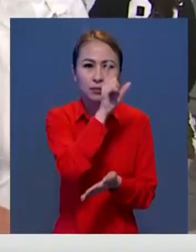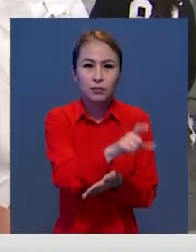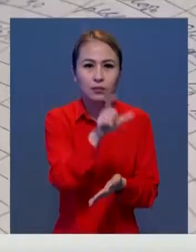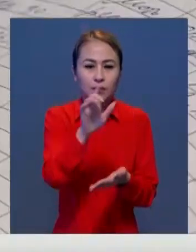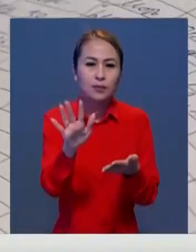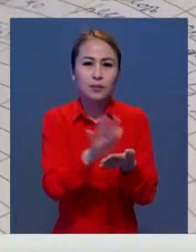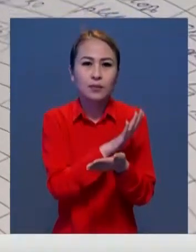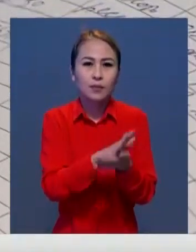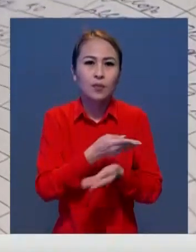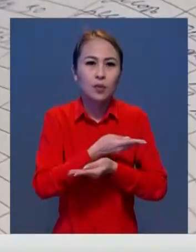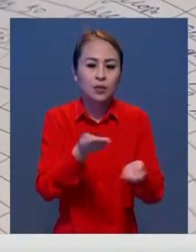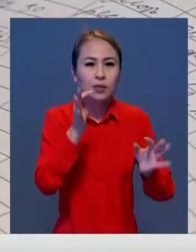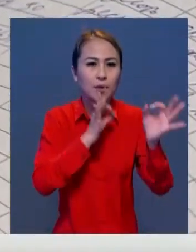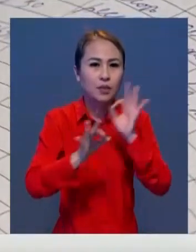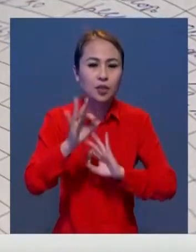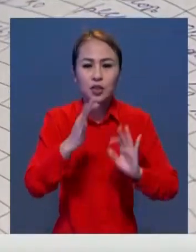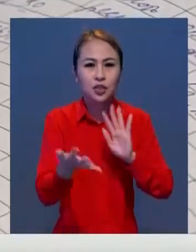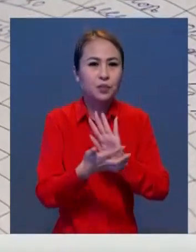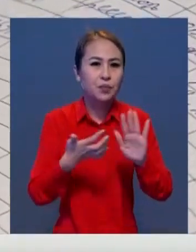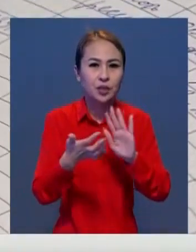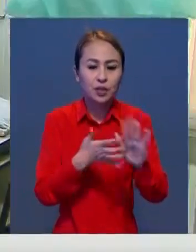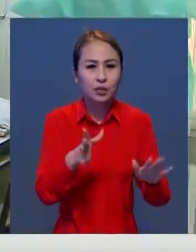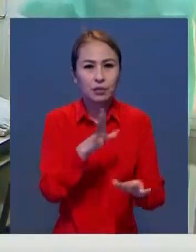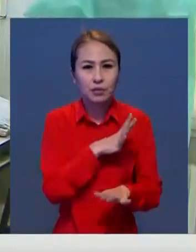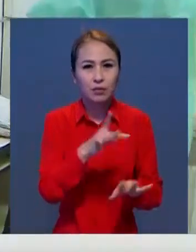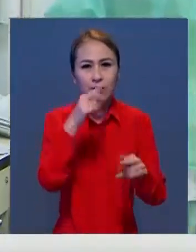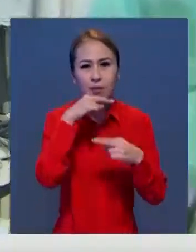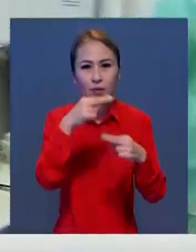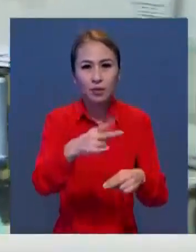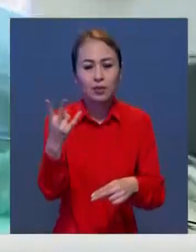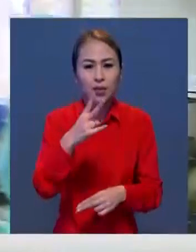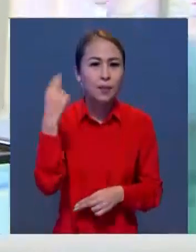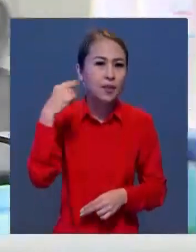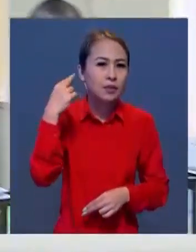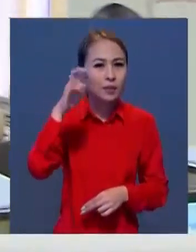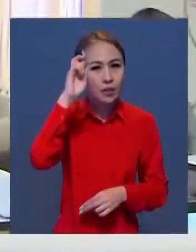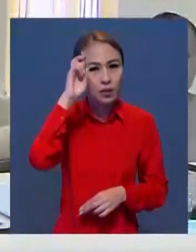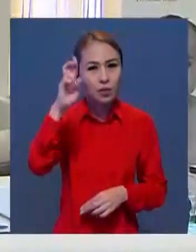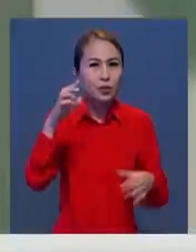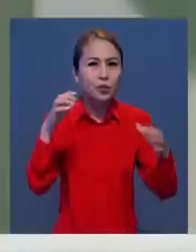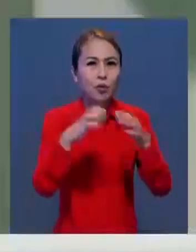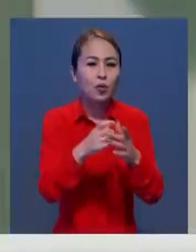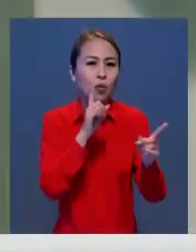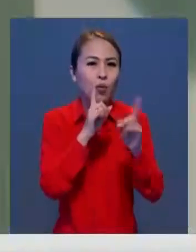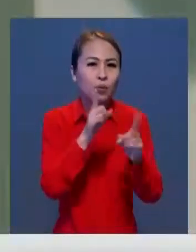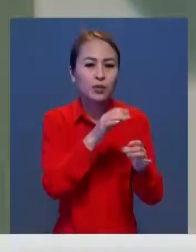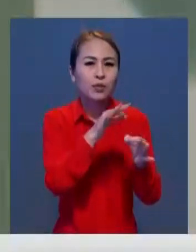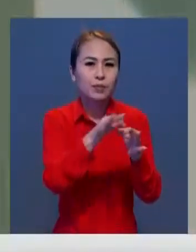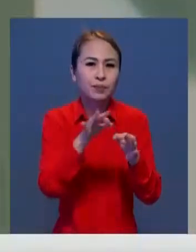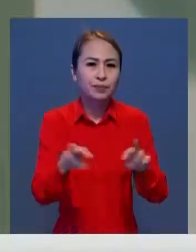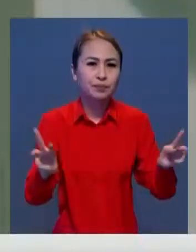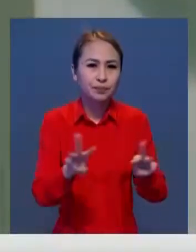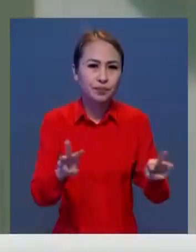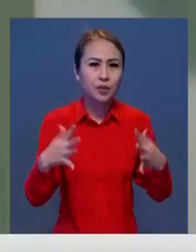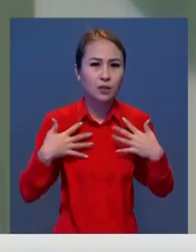санаттағы азаматтарға тегін берілуі тиіс дәрі-дәрмектің жетпей жататынына назар аударды. Осыған орай президент үкіметке облыс